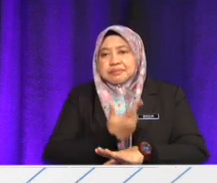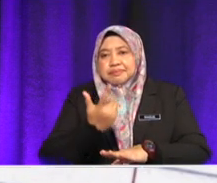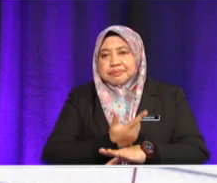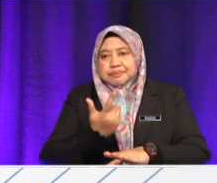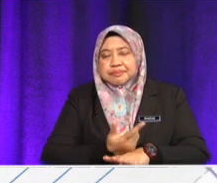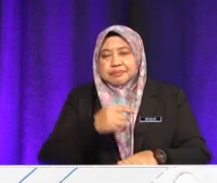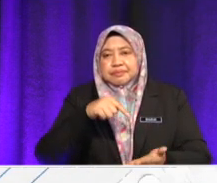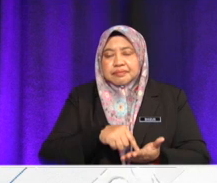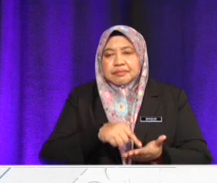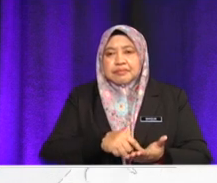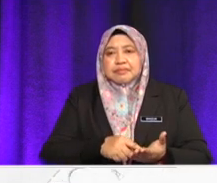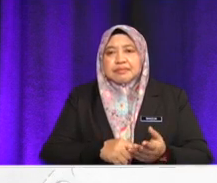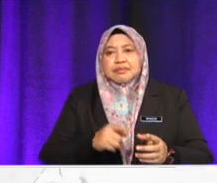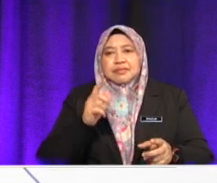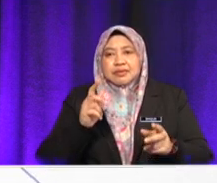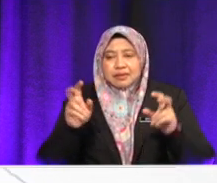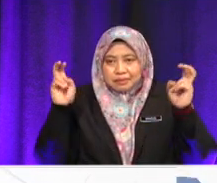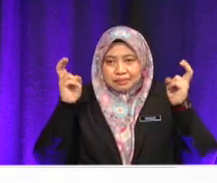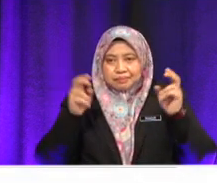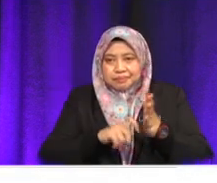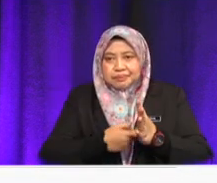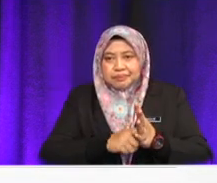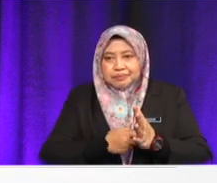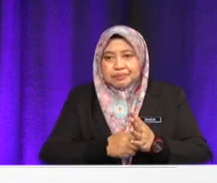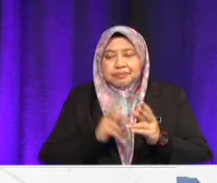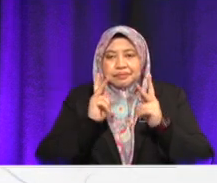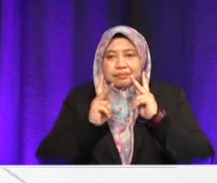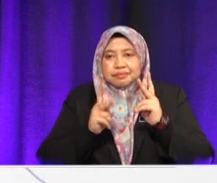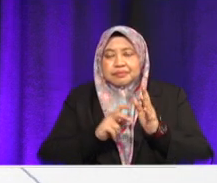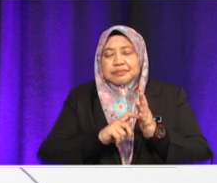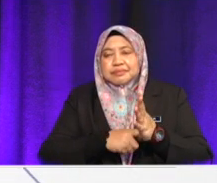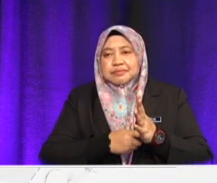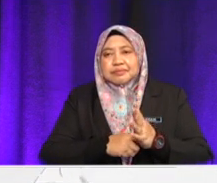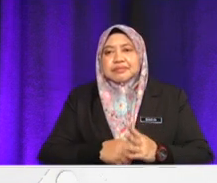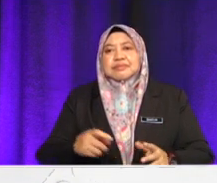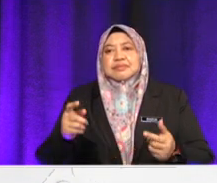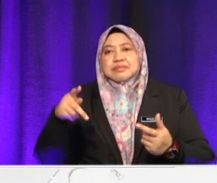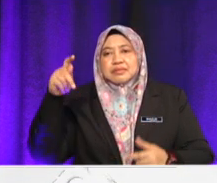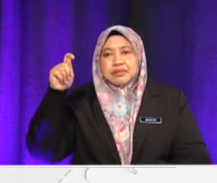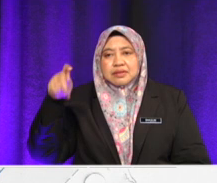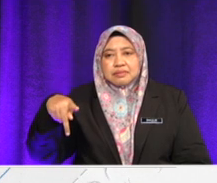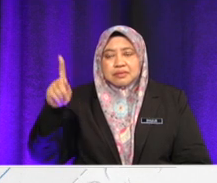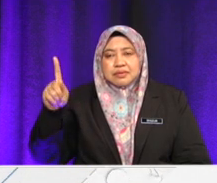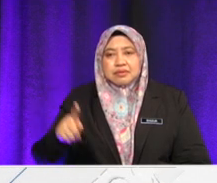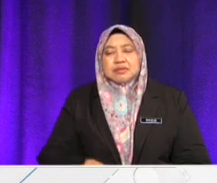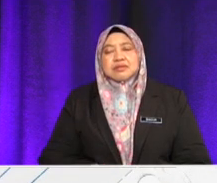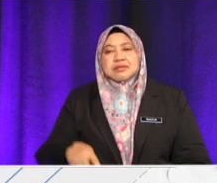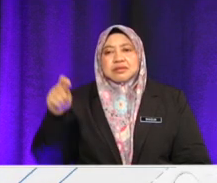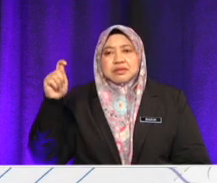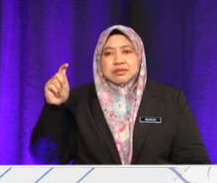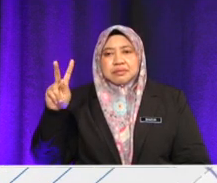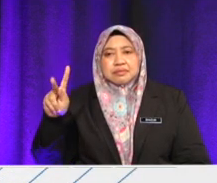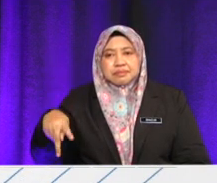ini ialah kata kunci bagi tahap penguasaan satu kemudian tahap penguasaan Duo murid